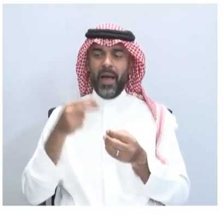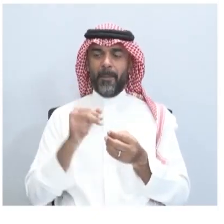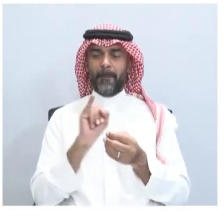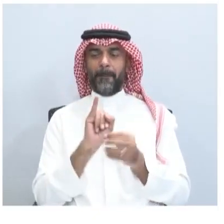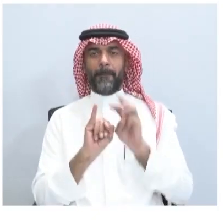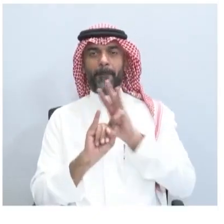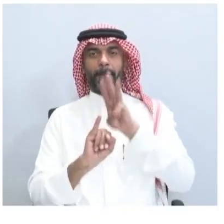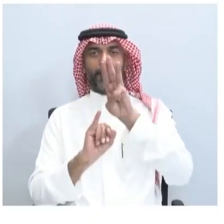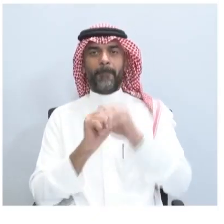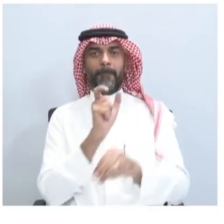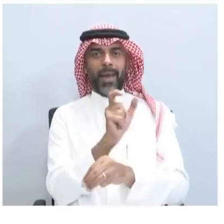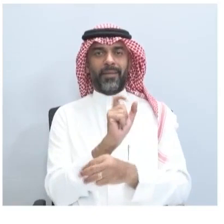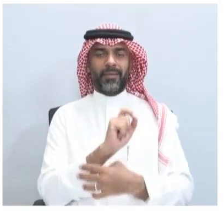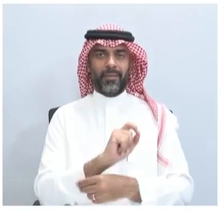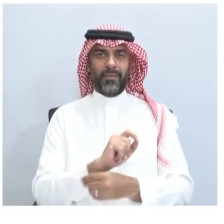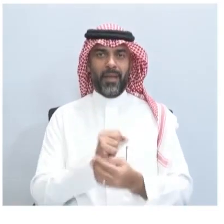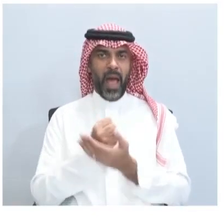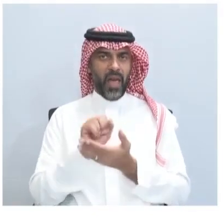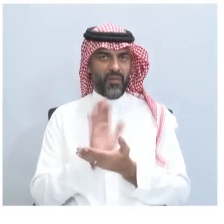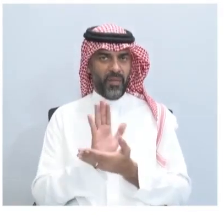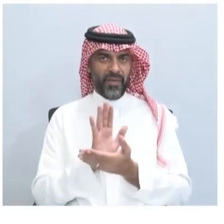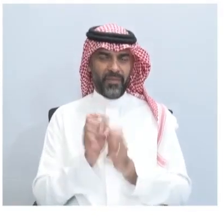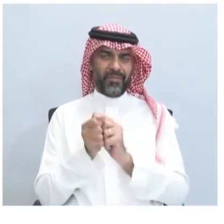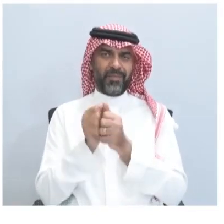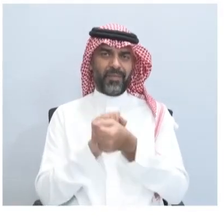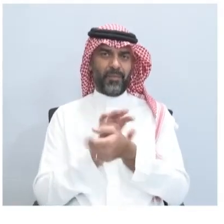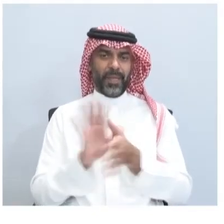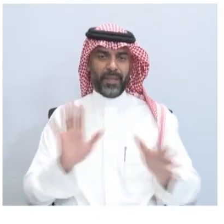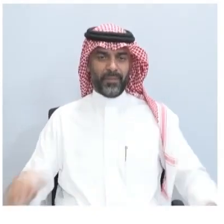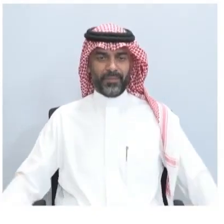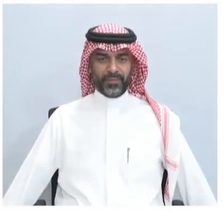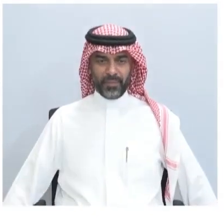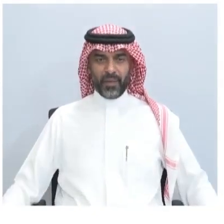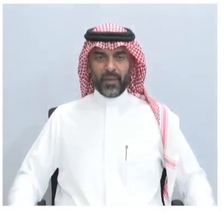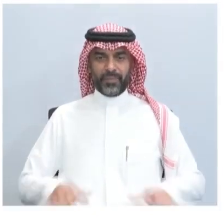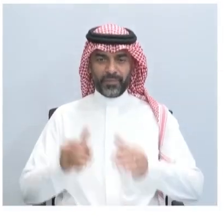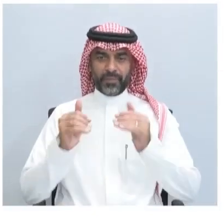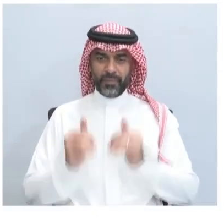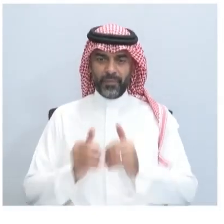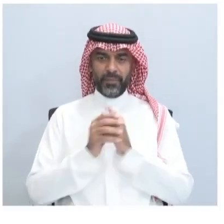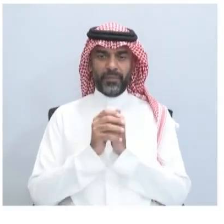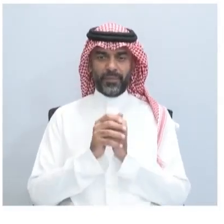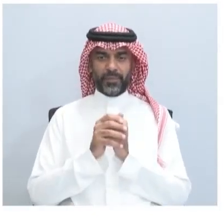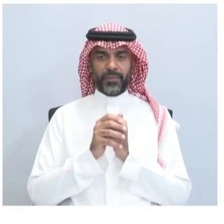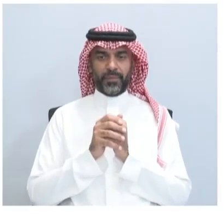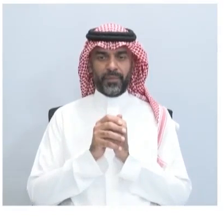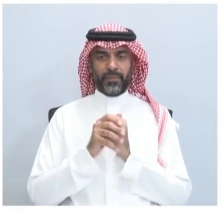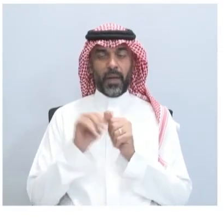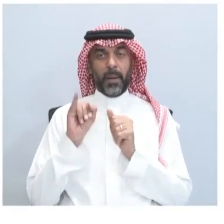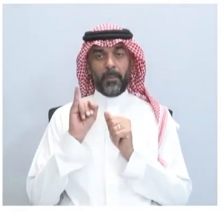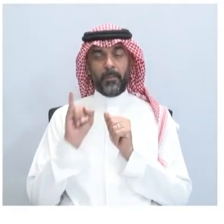ولم نحذف شيئا اذا هذا هو التغيير الذي حصل ننظر الى الجمله الاخرى